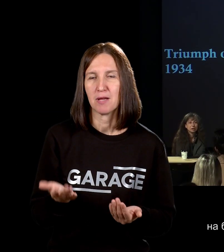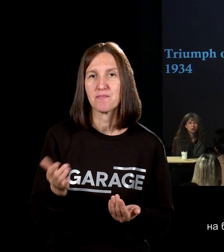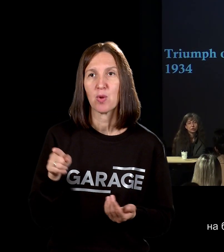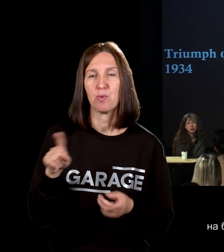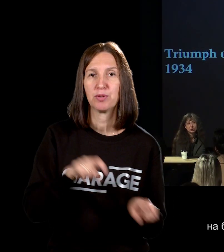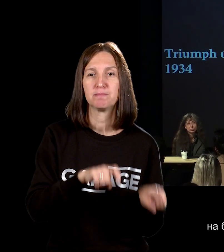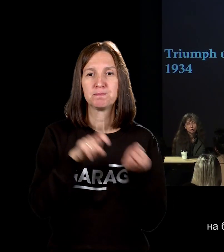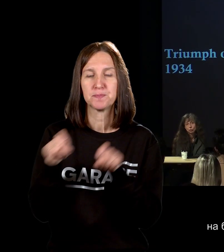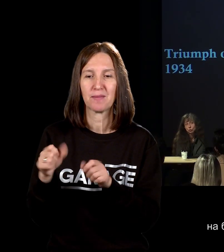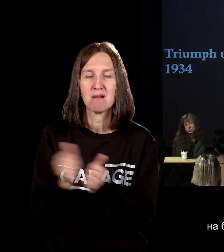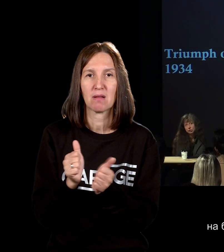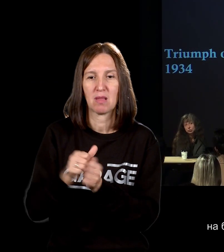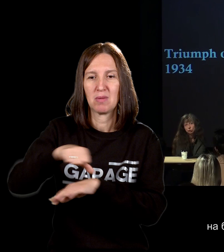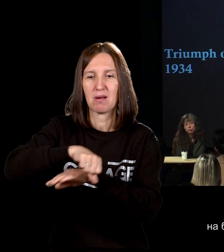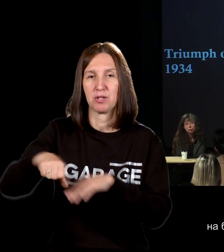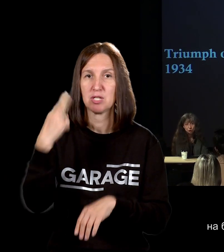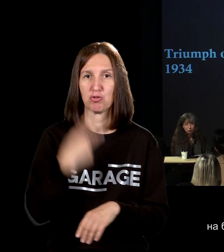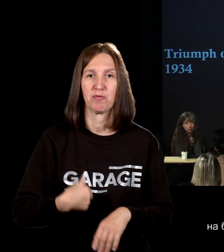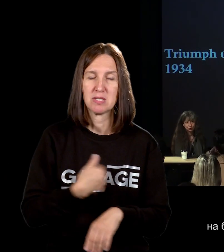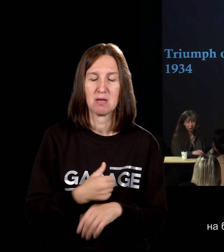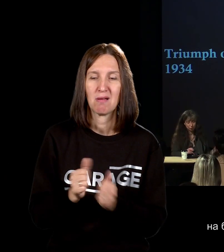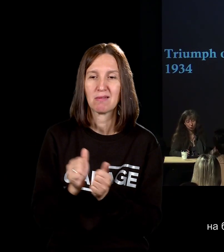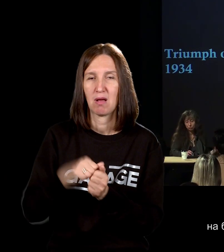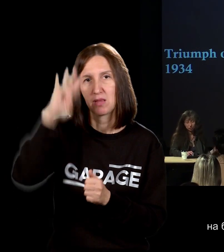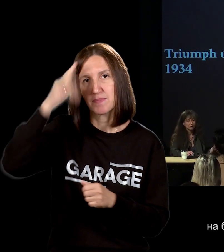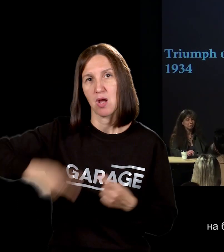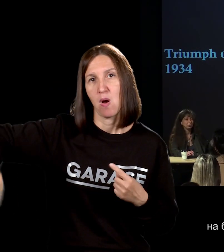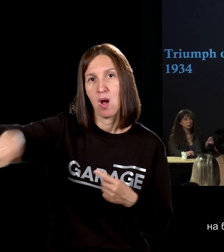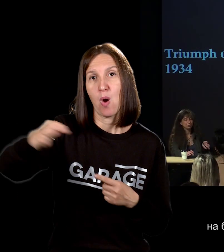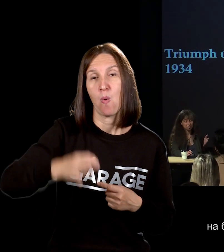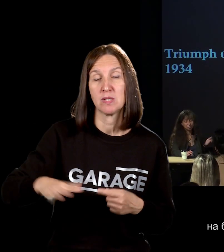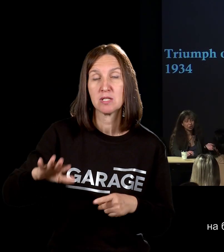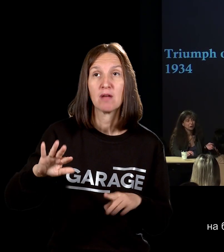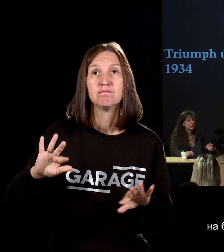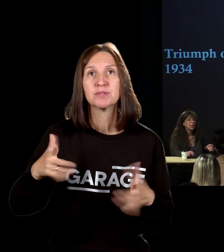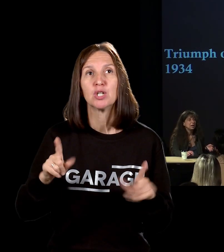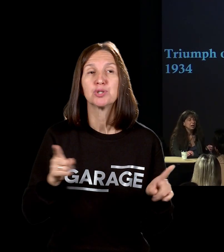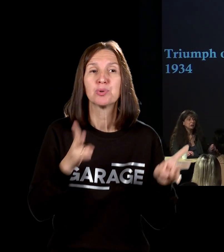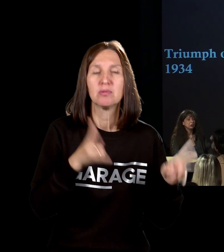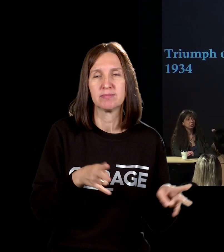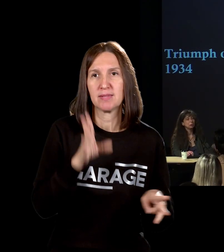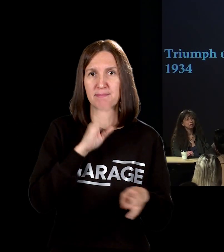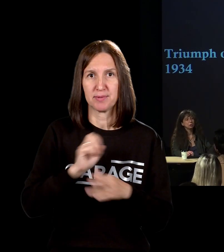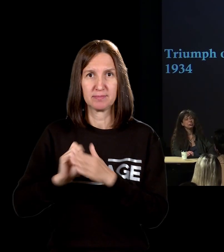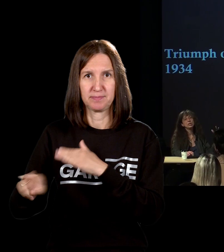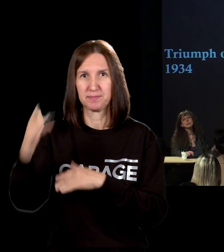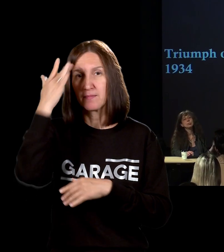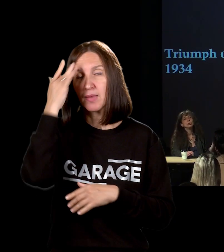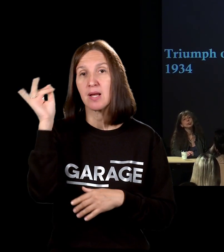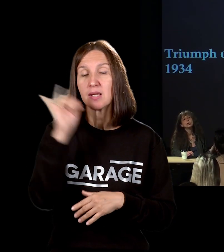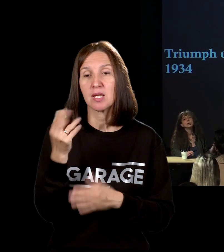на границе со Швейцарией, на берегу озера, чтобы в случае чего все-таки можно было туда перебежать, и рисует вот